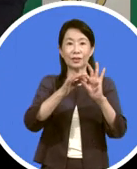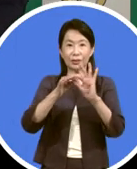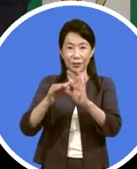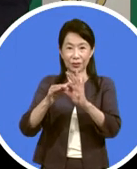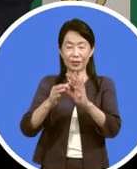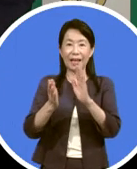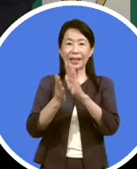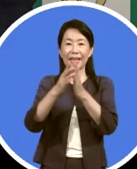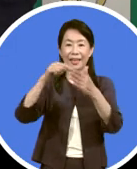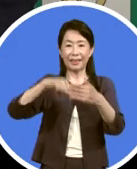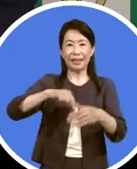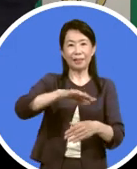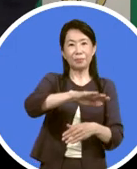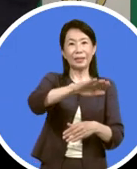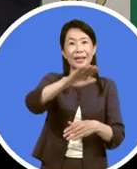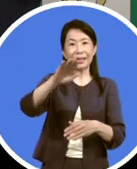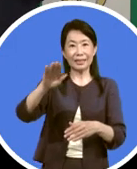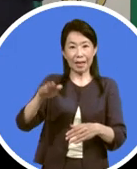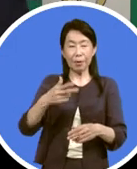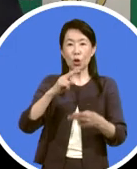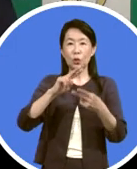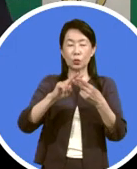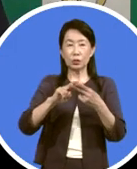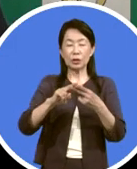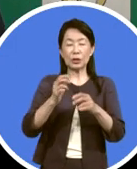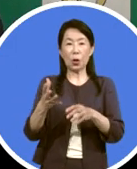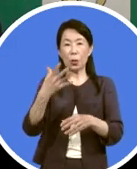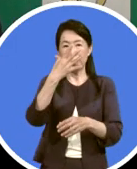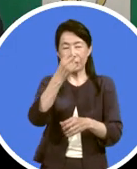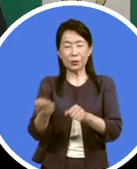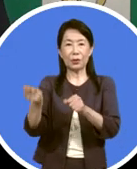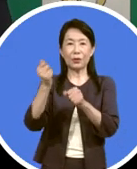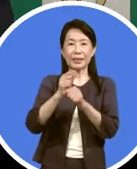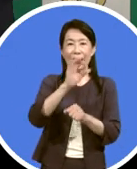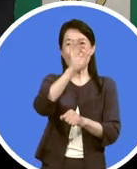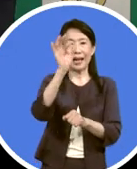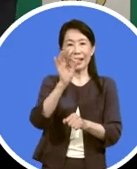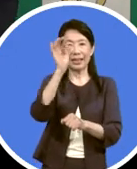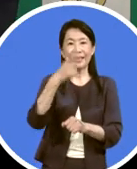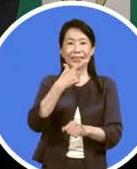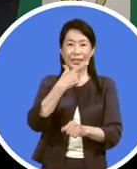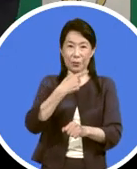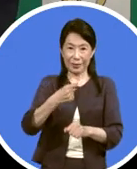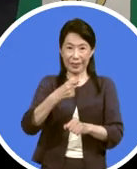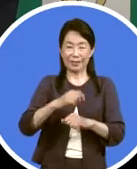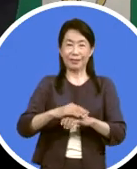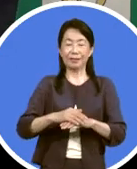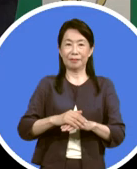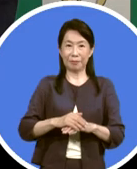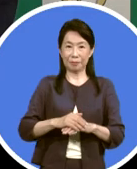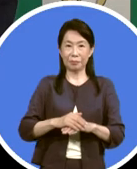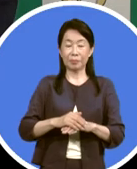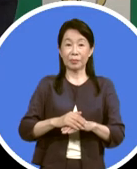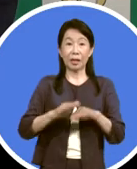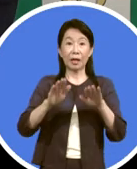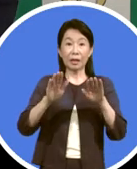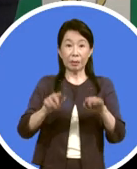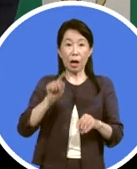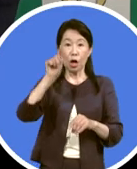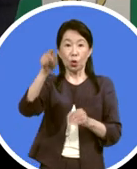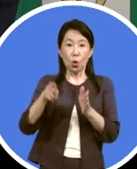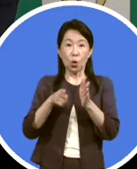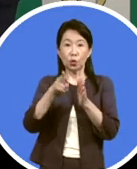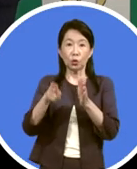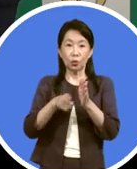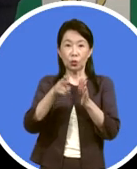県内の皆さんには県内の魅力を再発見していただきたいというふうに考えておりますまた今の強盗